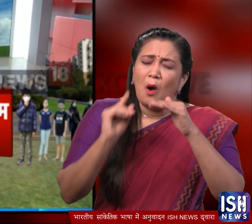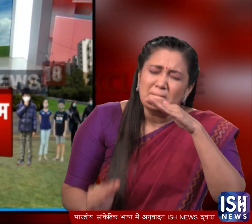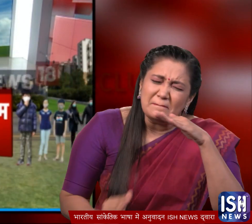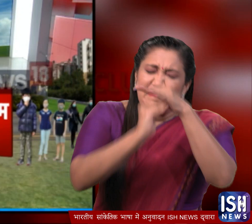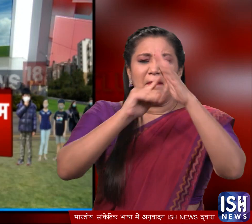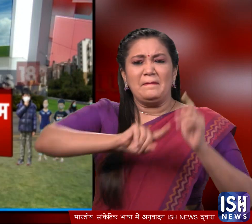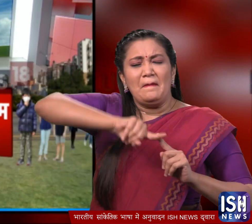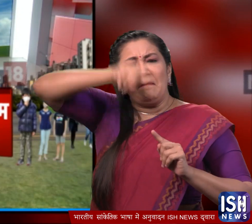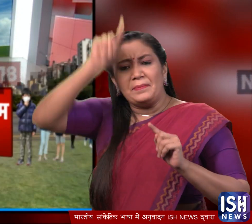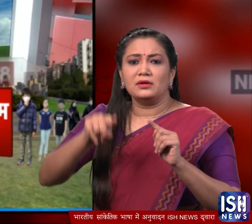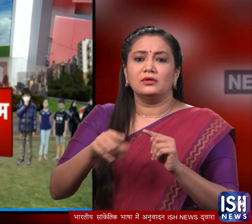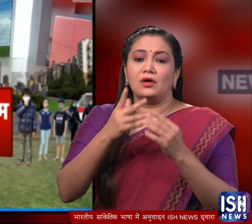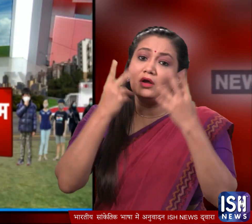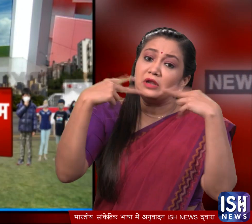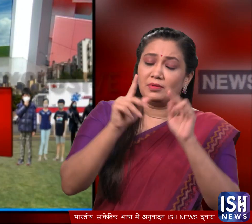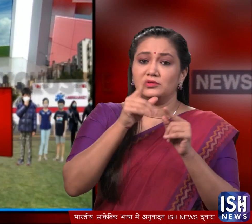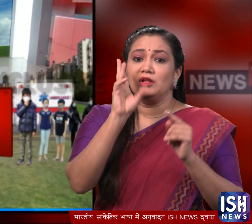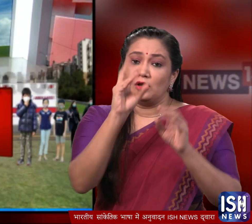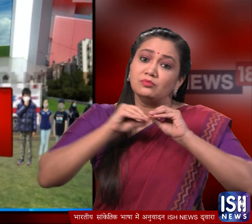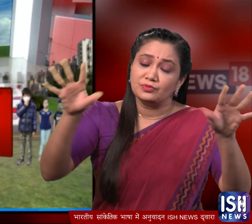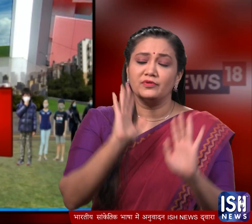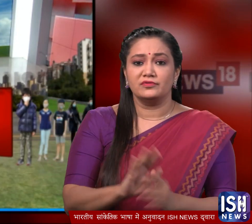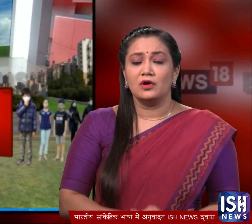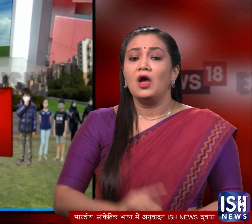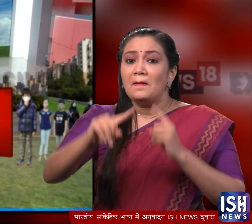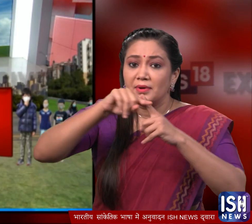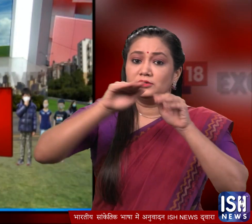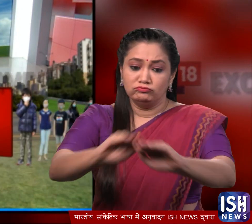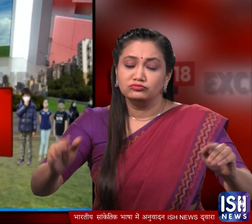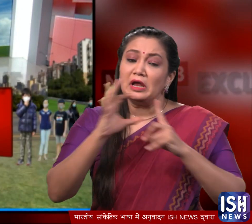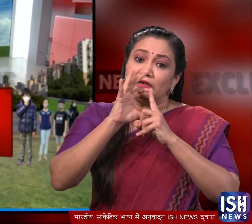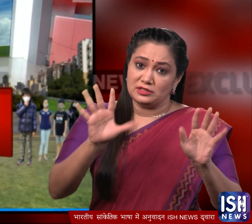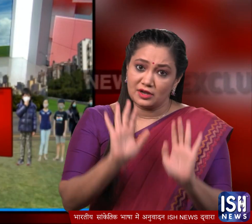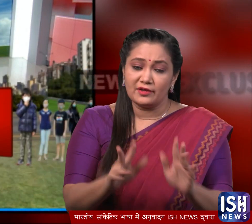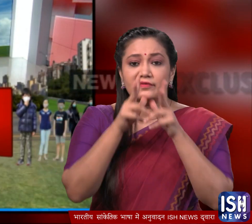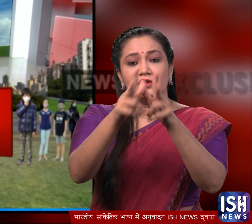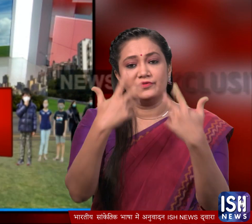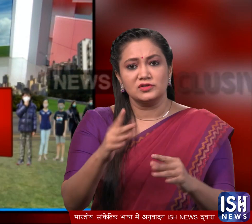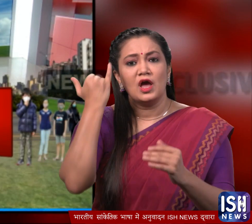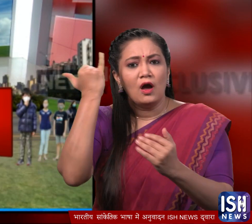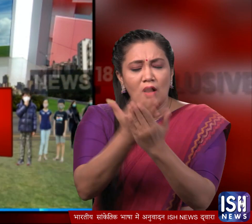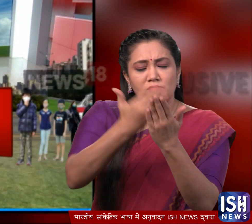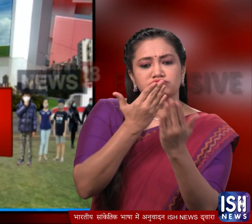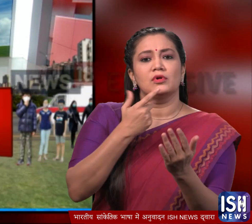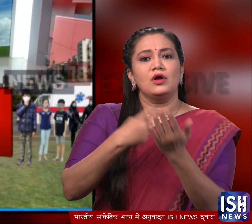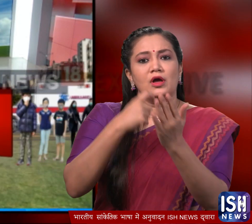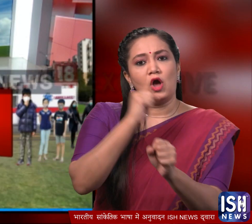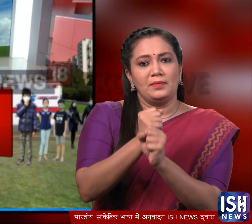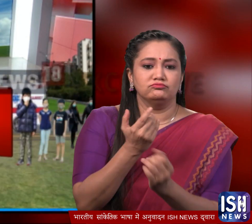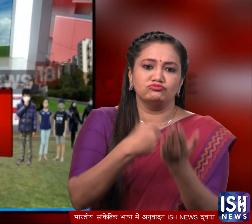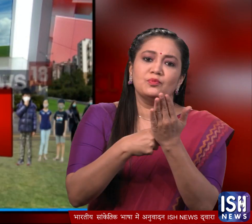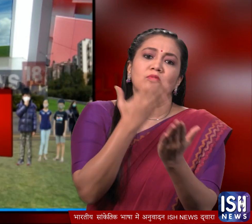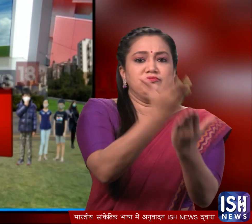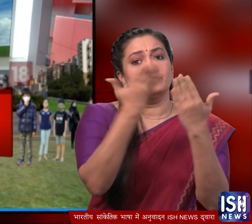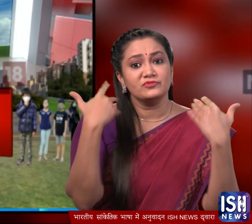पर पहुंचने की आशंका जताई और इस दौरान बच्चों को कोरोना के खतरे से बचाने के लिए कई सुझावों की एक रिपोर्ट सरकार को